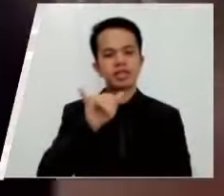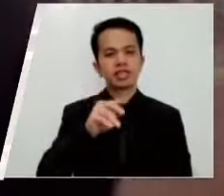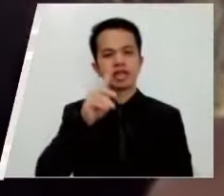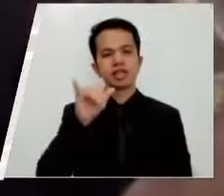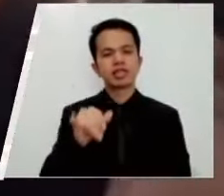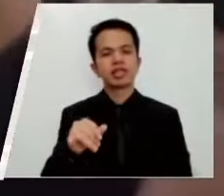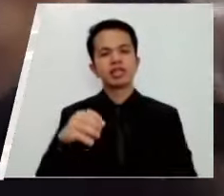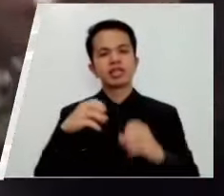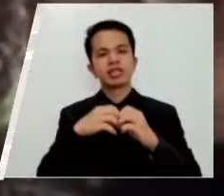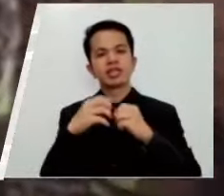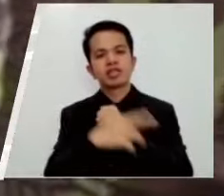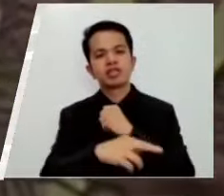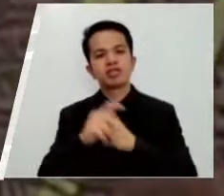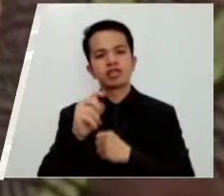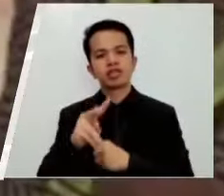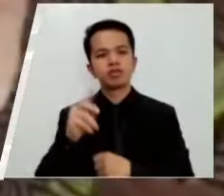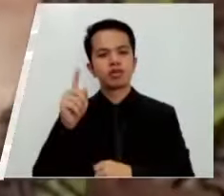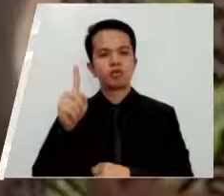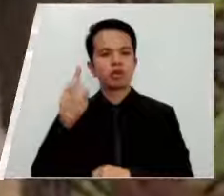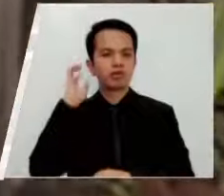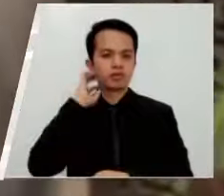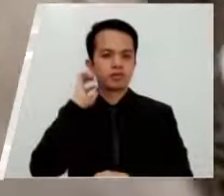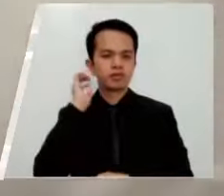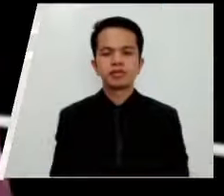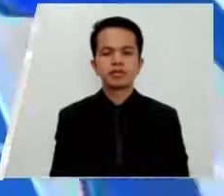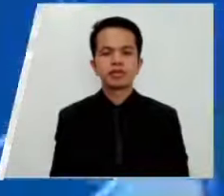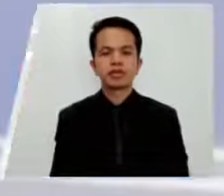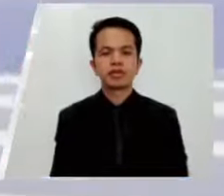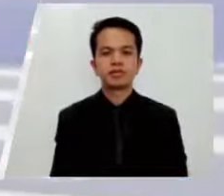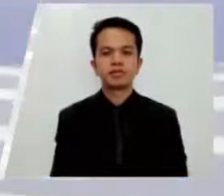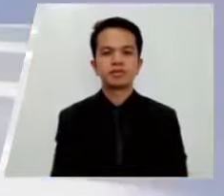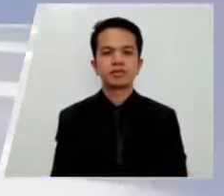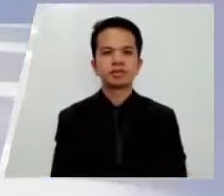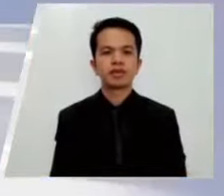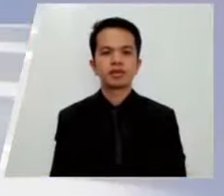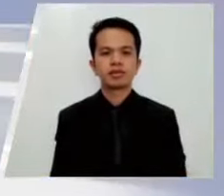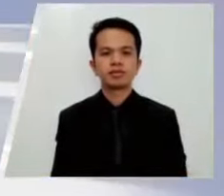TV 1 Mindanao, ang inyong saksi.